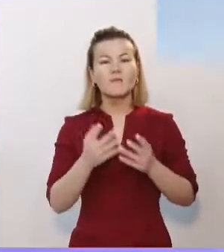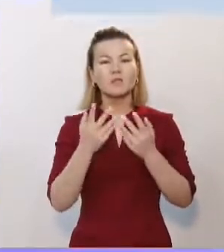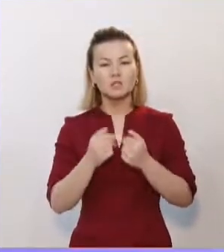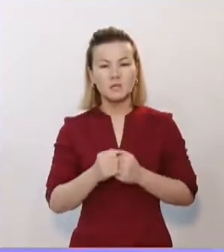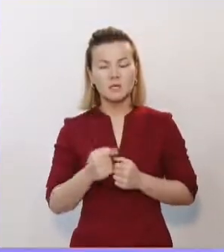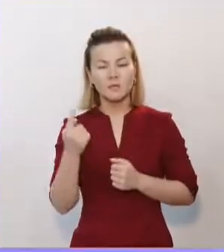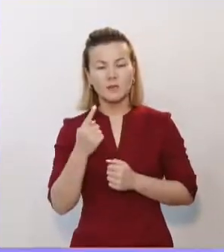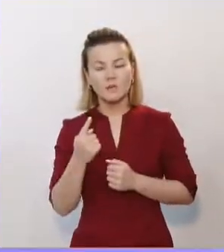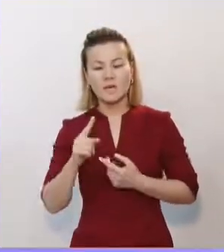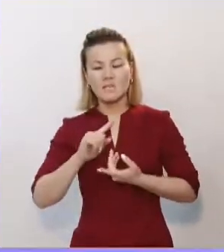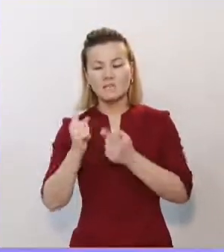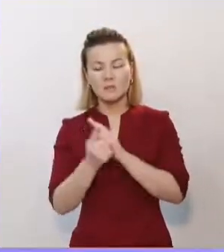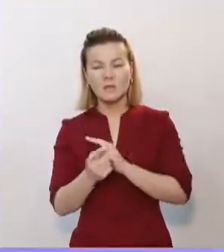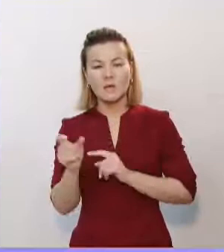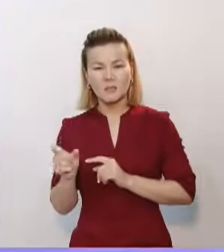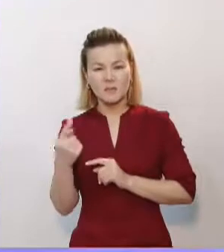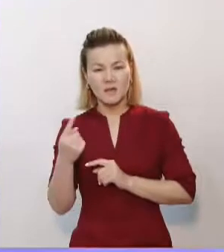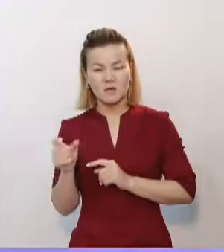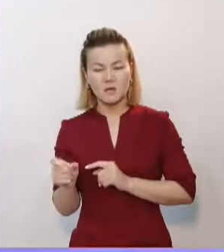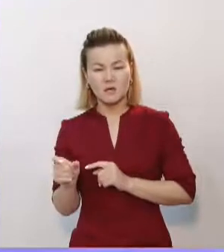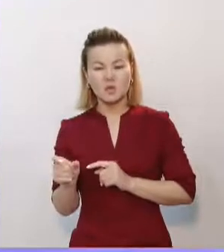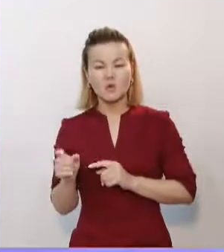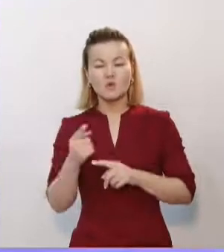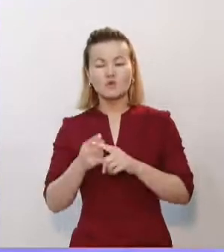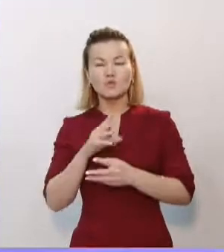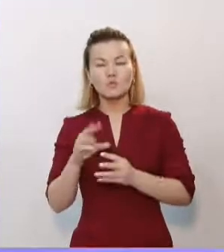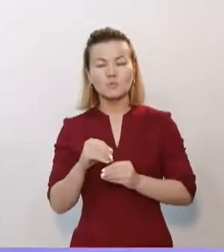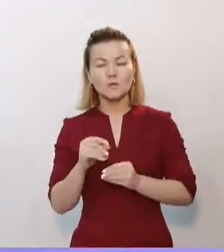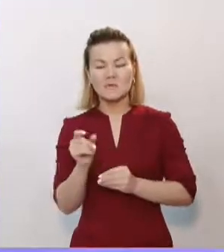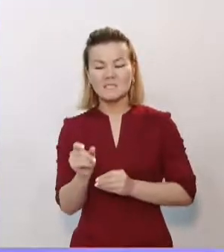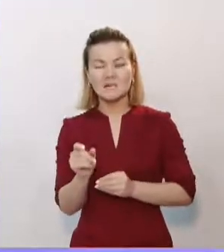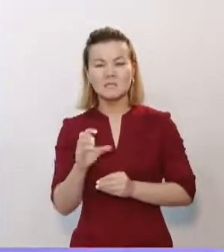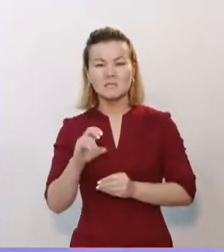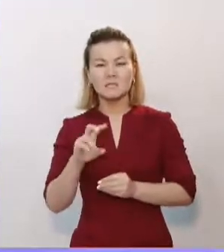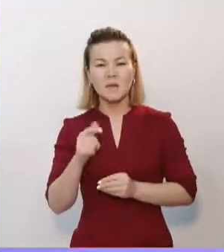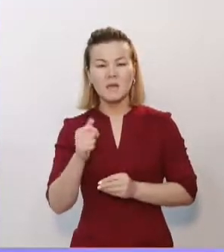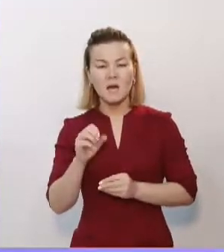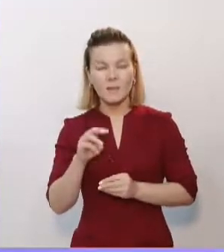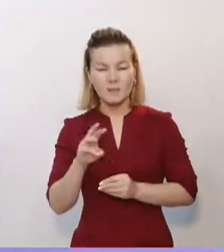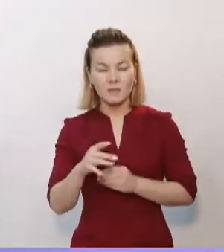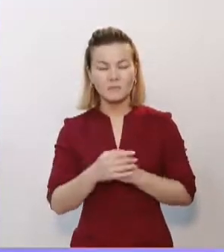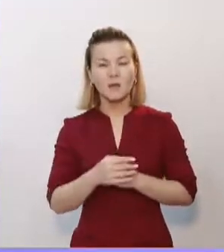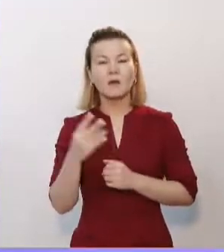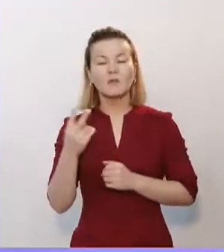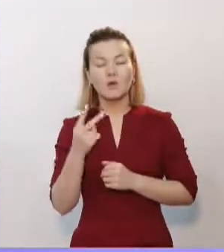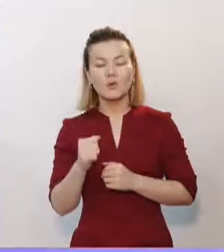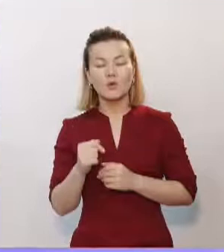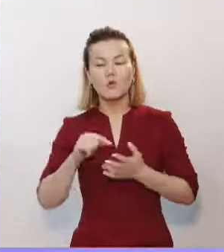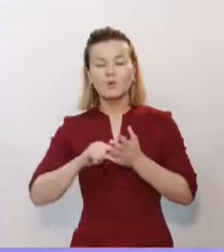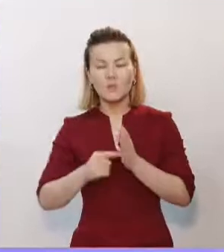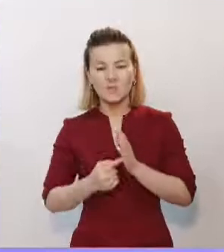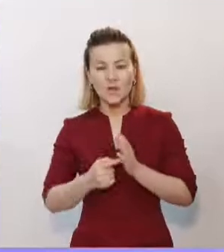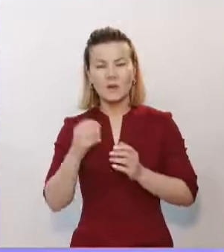Первое. Заменяем первый множитель суммой разрядных слагаемых. Второе. Умножаем